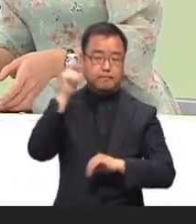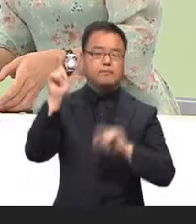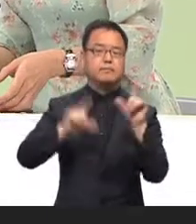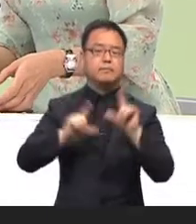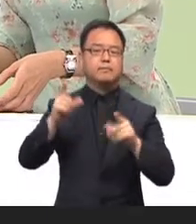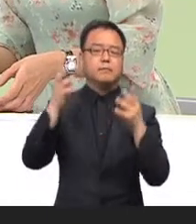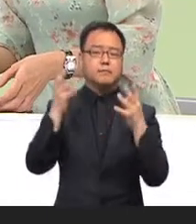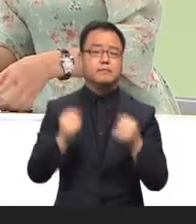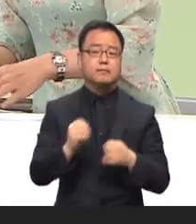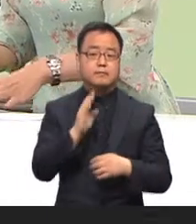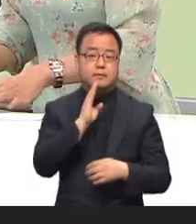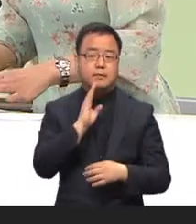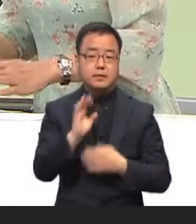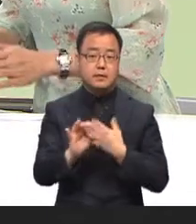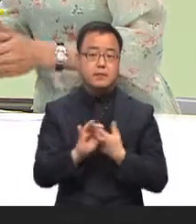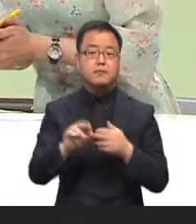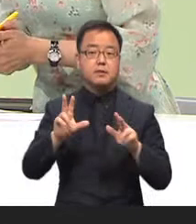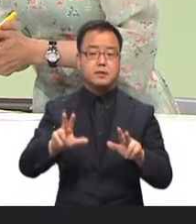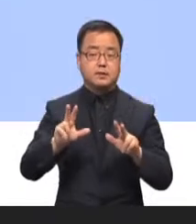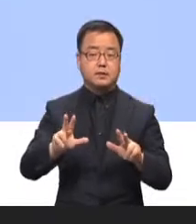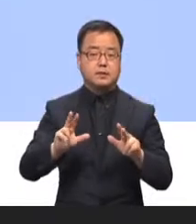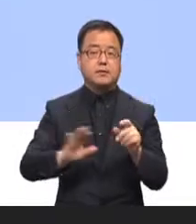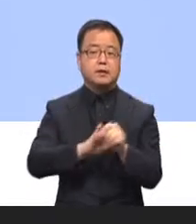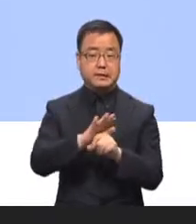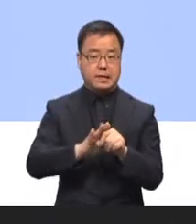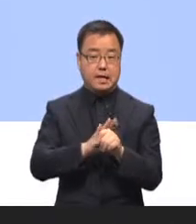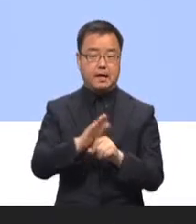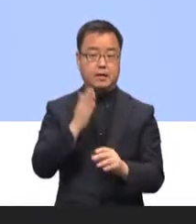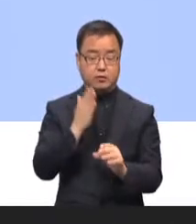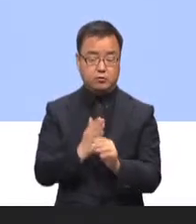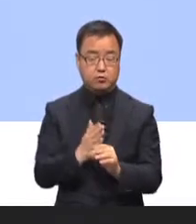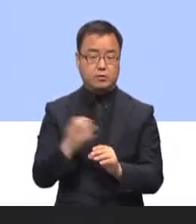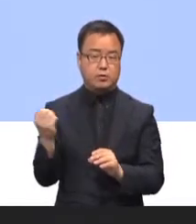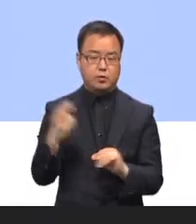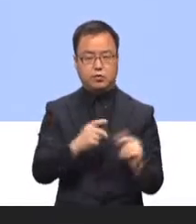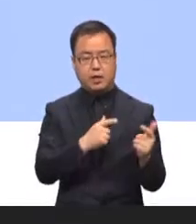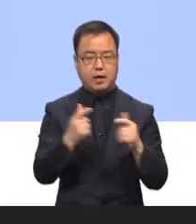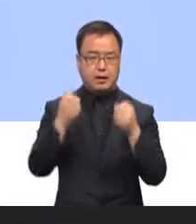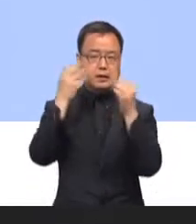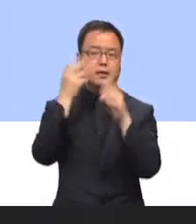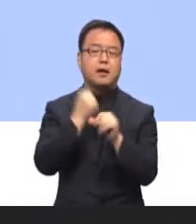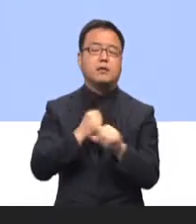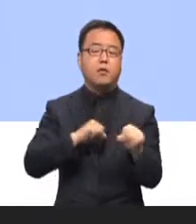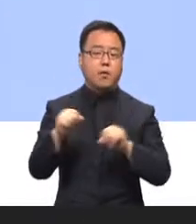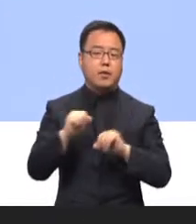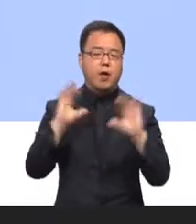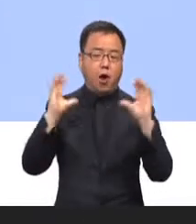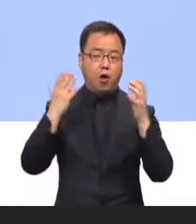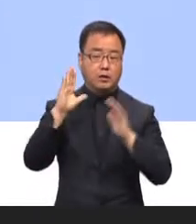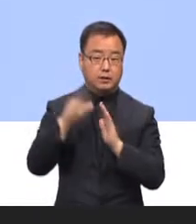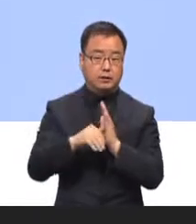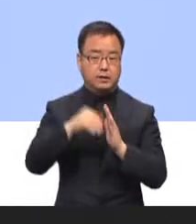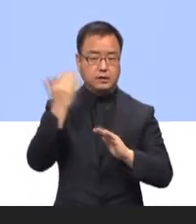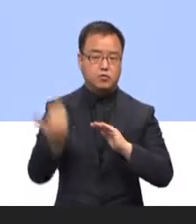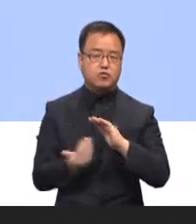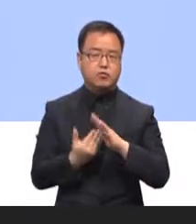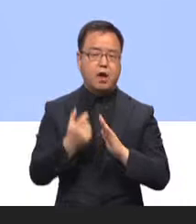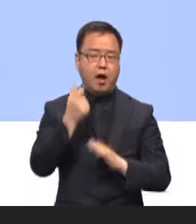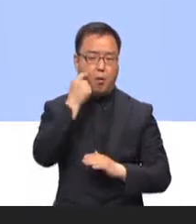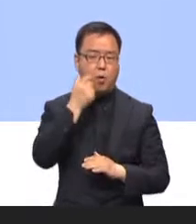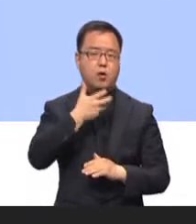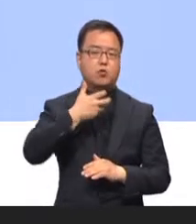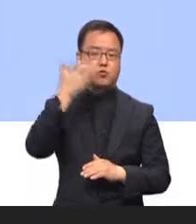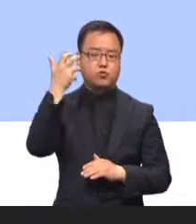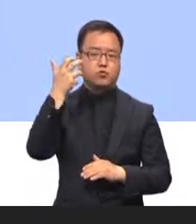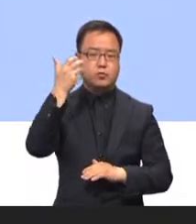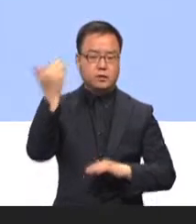보셨다면 지금은 뭐 로맨스에 주체 또 다양한 창작 활동이 나 어릴때 이루지 못한 꿈을 뒤늦게 이루는 모습들